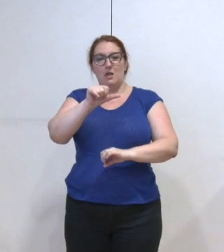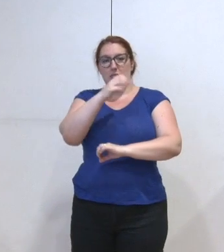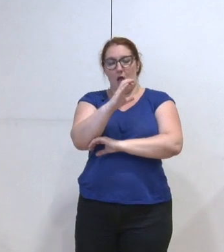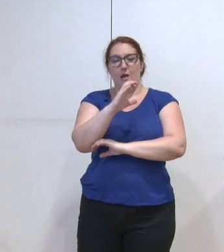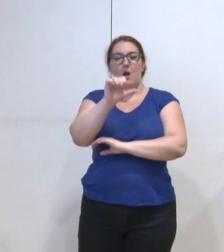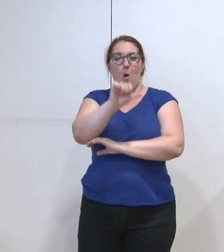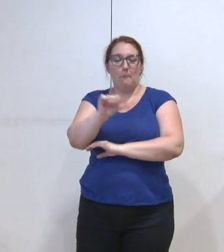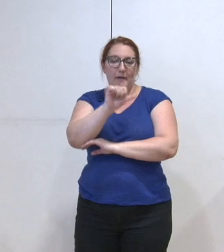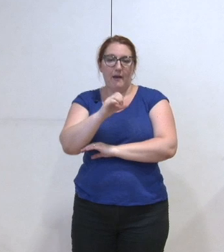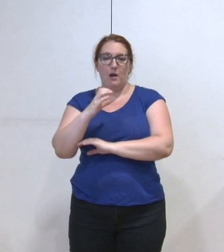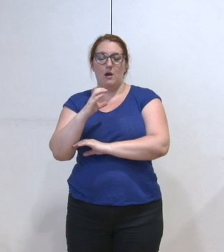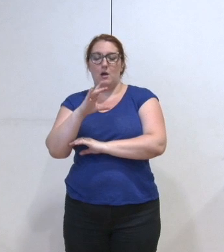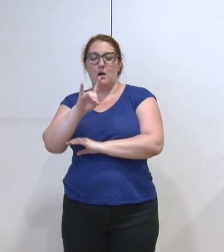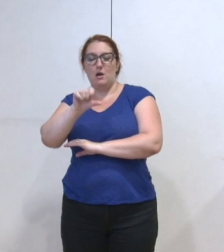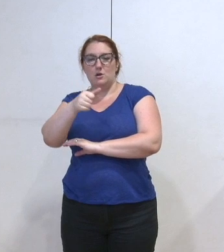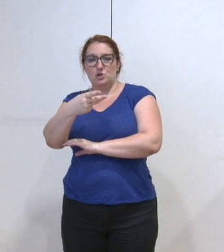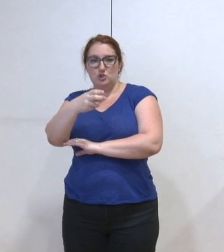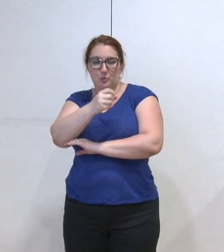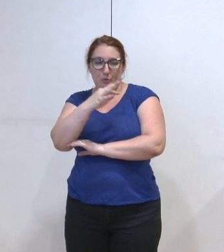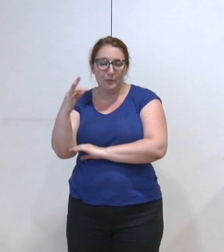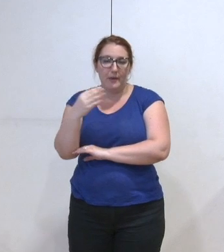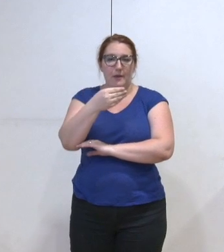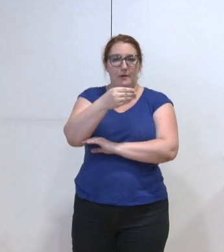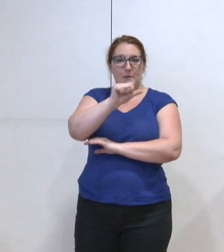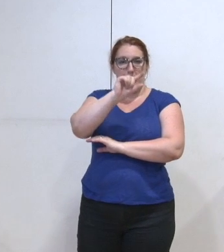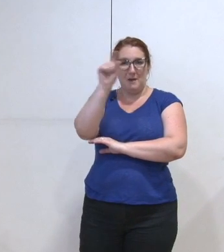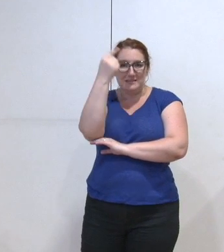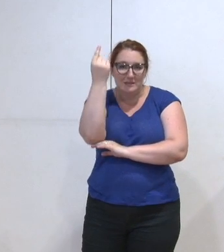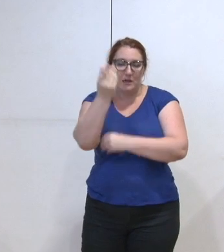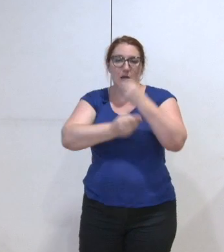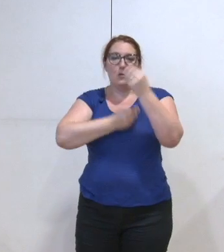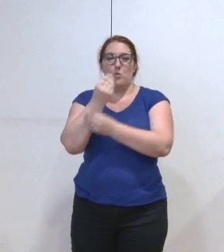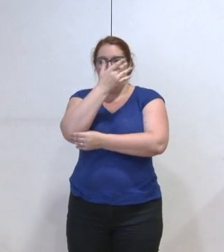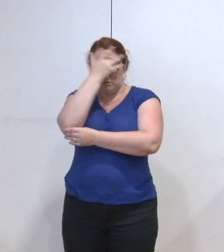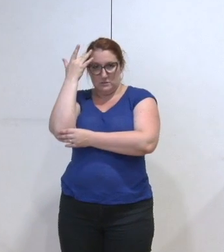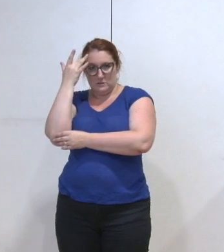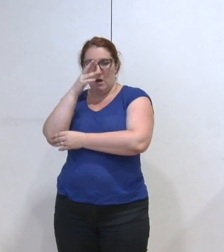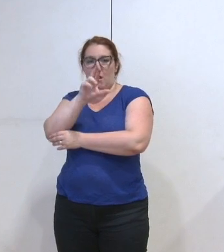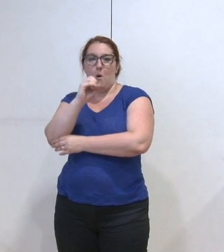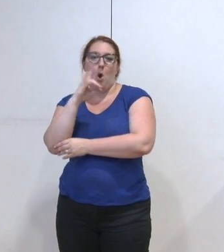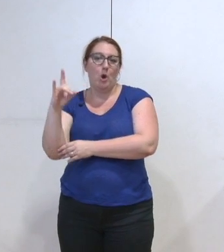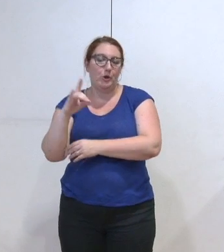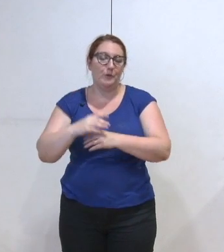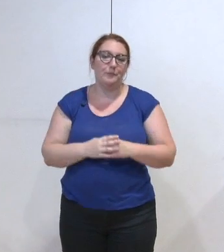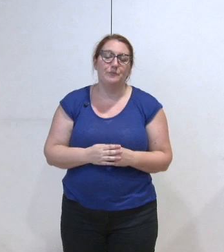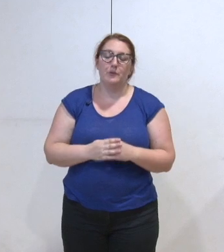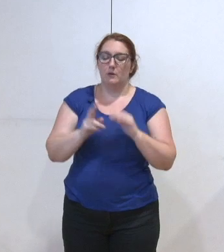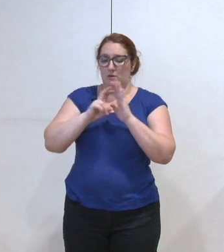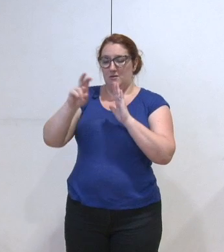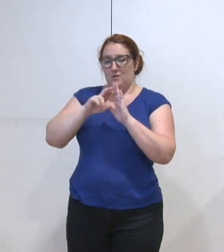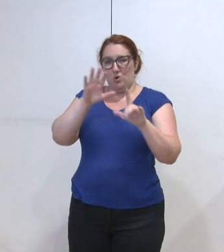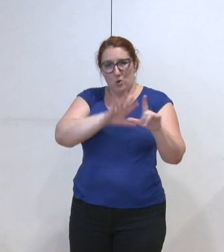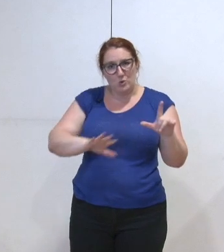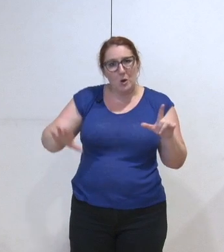et également îleevert saint-roc à noter que sur Grenoble on note une croissance du nombre de ménages